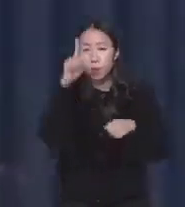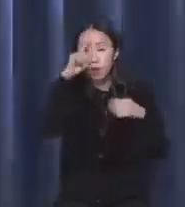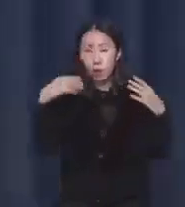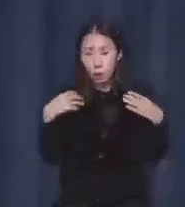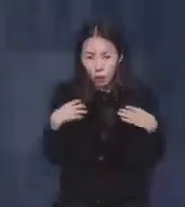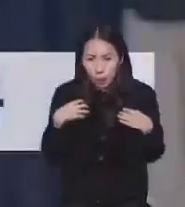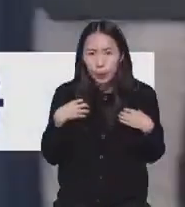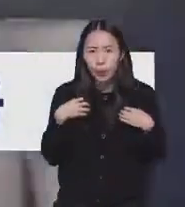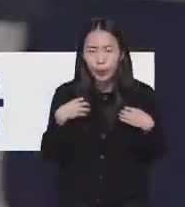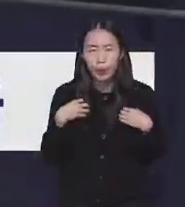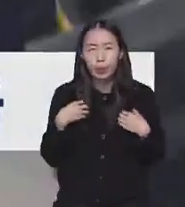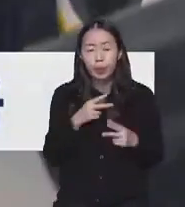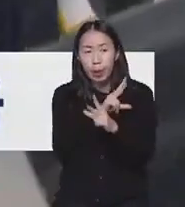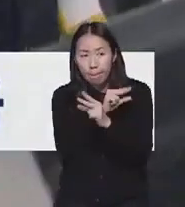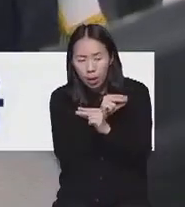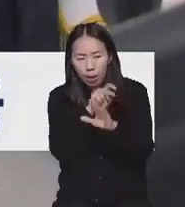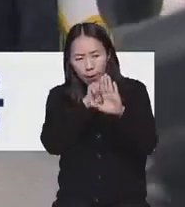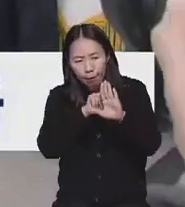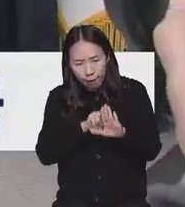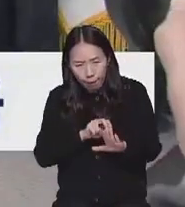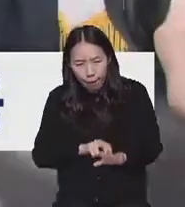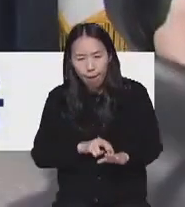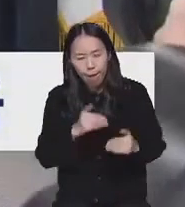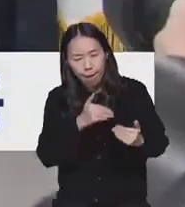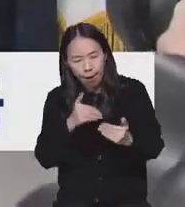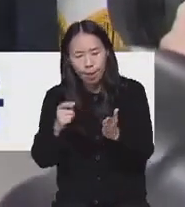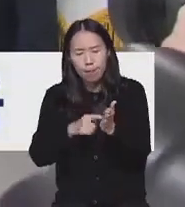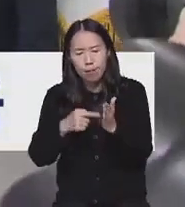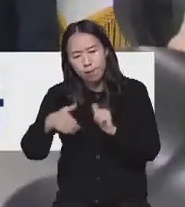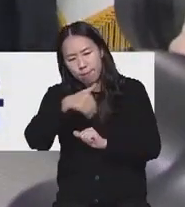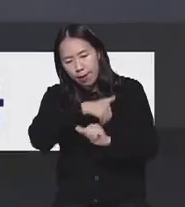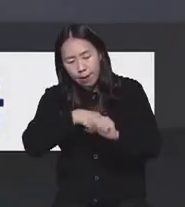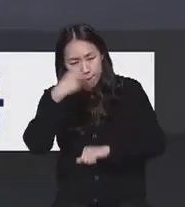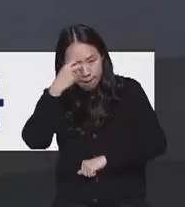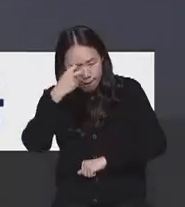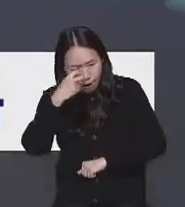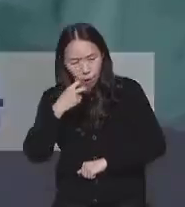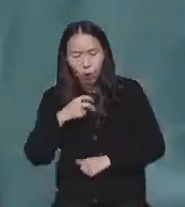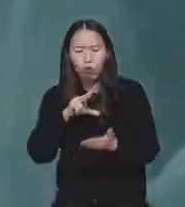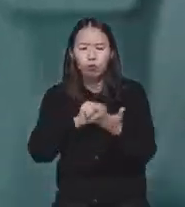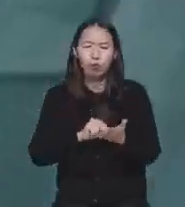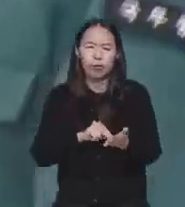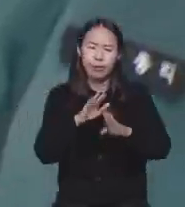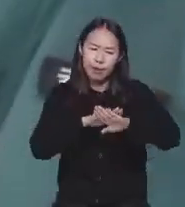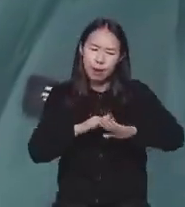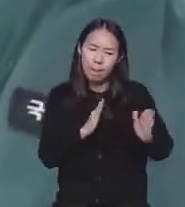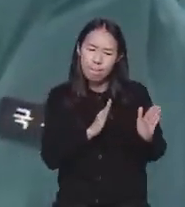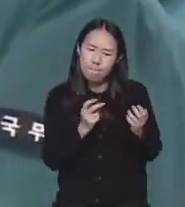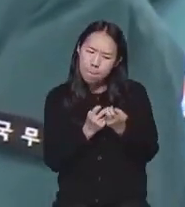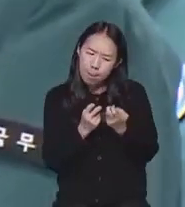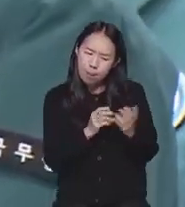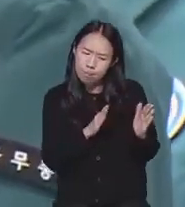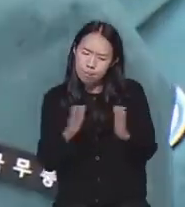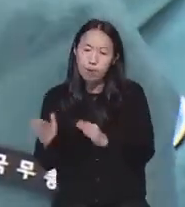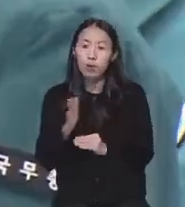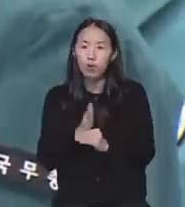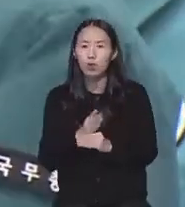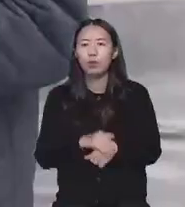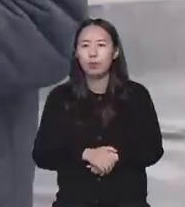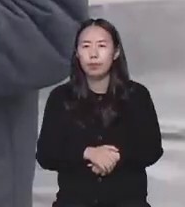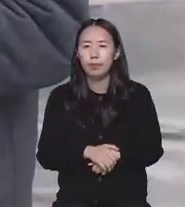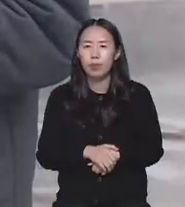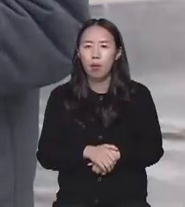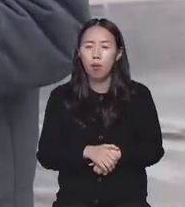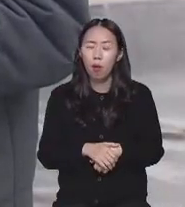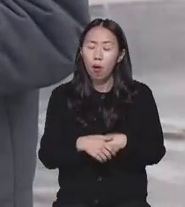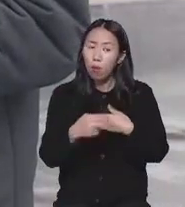정부는 비대면 진료를 허용하고 응급의료 체계를 점검하는 등 비상진료 대책을 마련해 추진할 계획입니다. 전공의들의